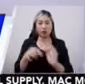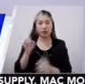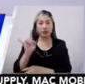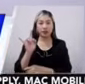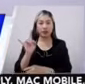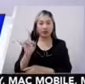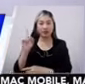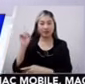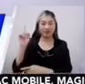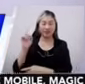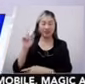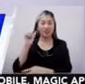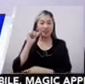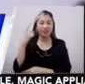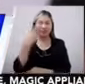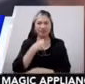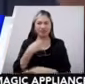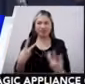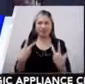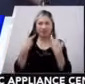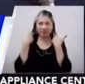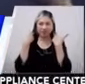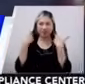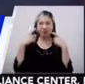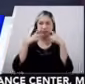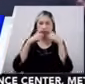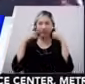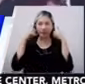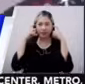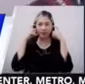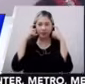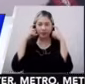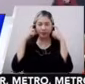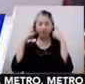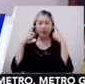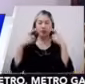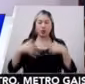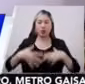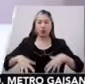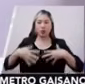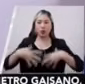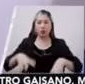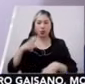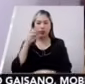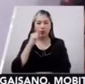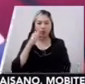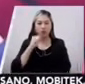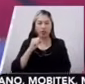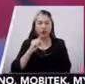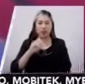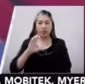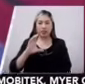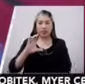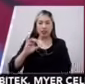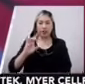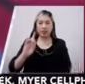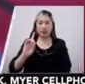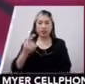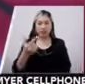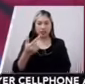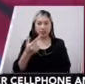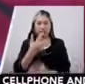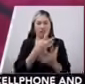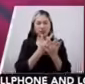na ang buhok, naka-face mask at nakasuot ng orange na t-shirt na may sulat na CIDG detainee. Pasulyap-sulyap lang